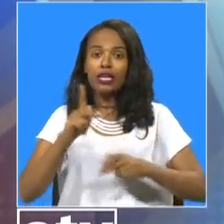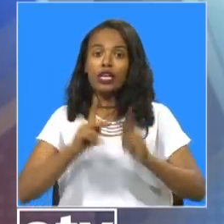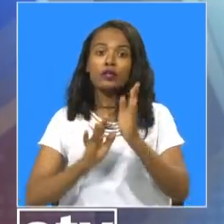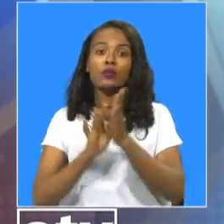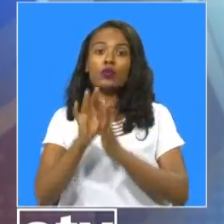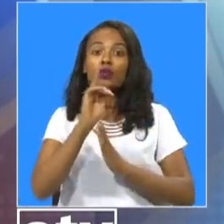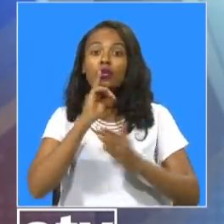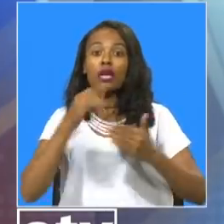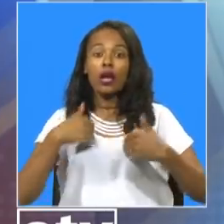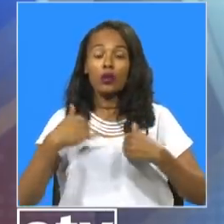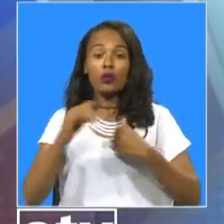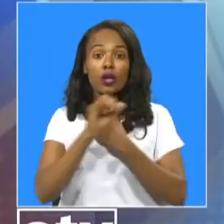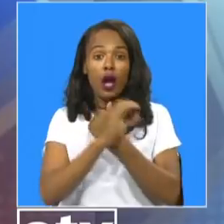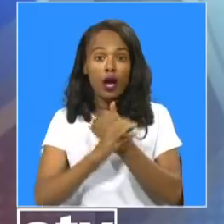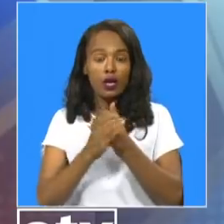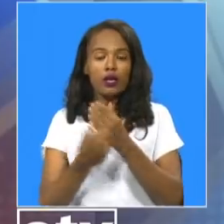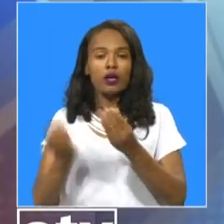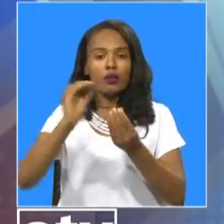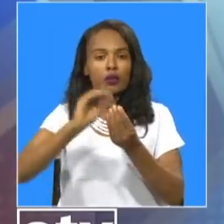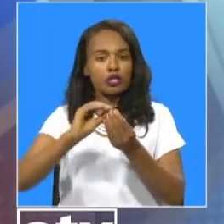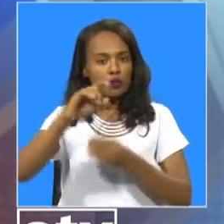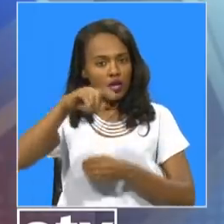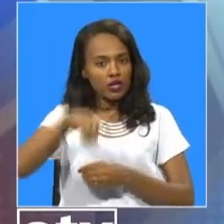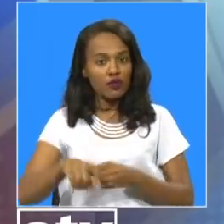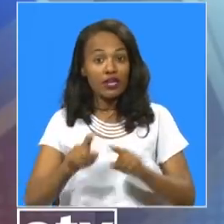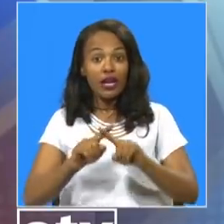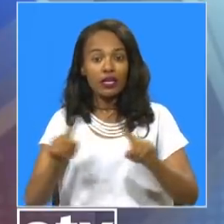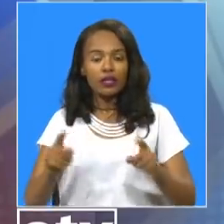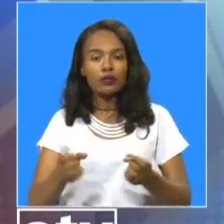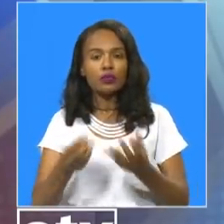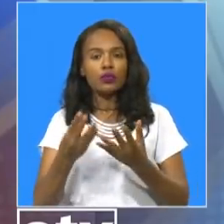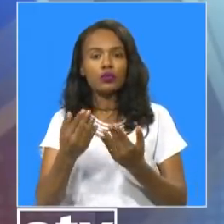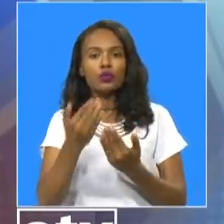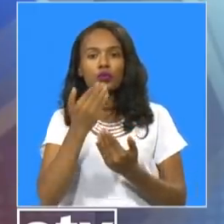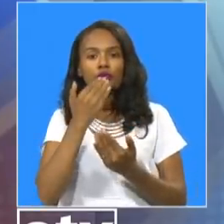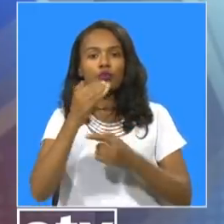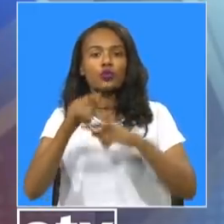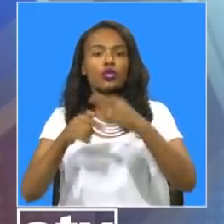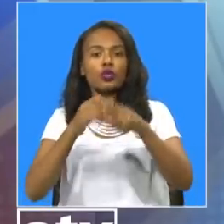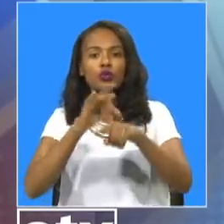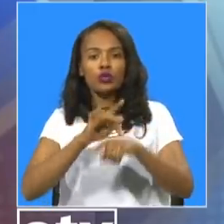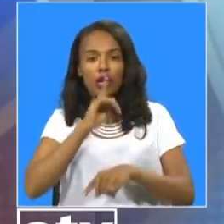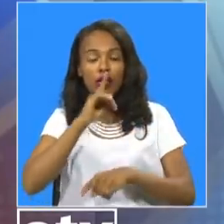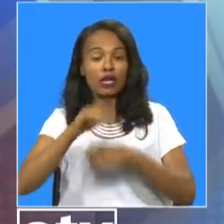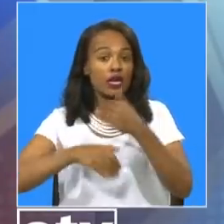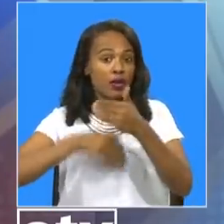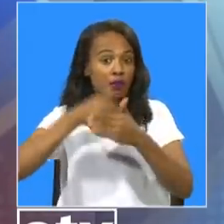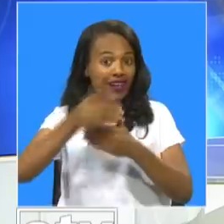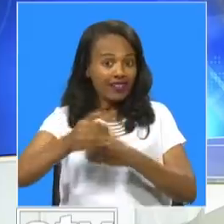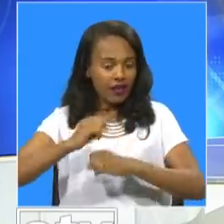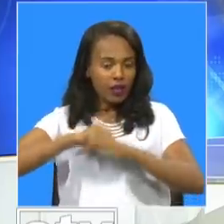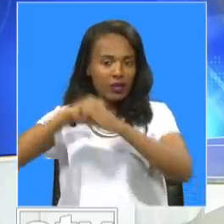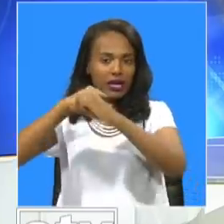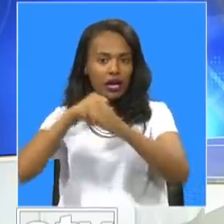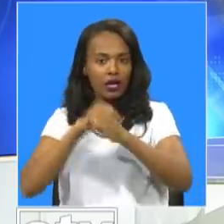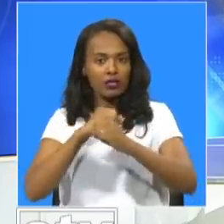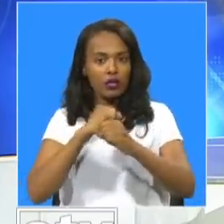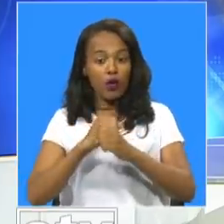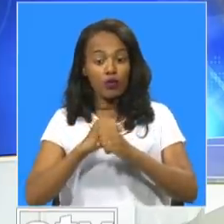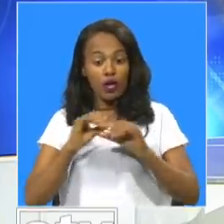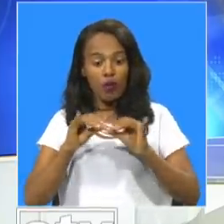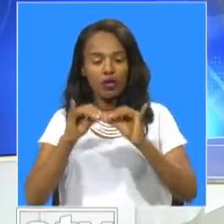ቁጥር ነው ያለን እንደ ሀገር። ስለዚህ መጨመር ያስፈልጋል። ግን ብዙ ጥሩ ሂደቶች ላይ ነው ያለው። በቀጣይ የመከላከል ስራውን